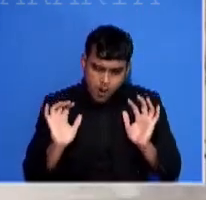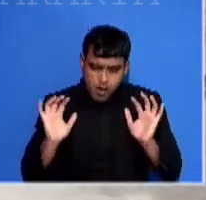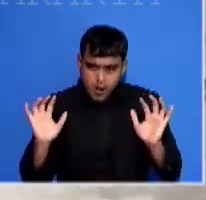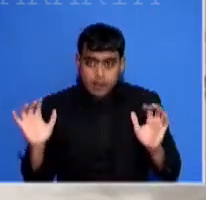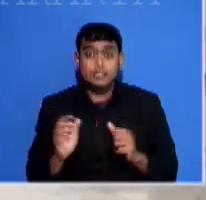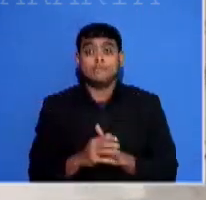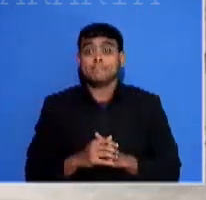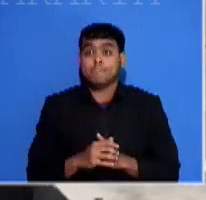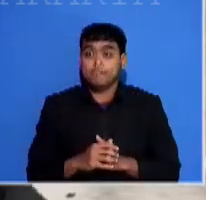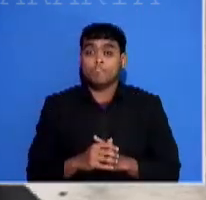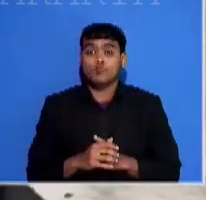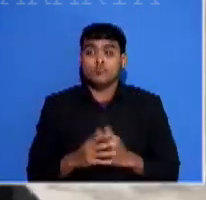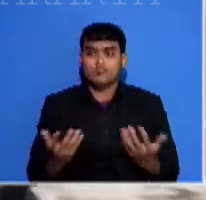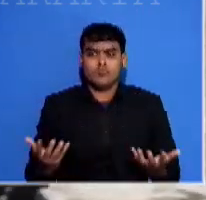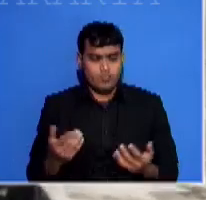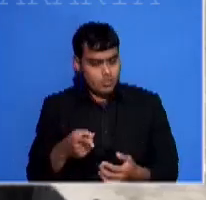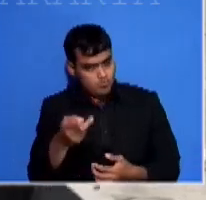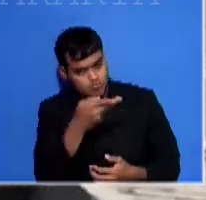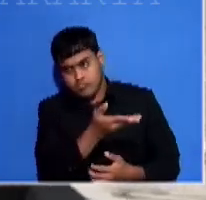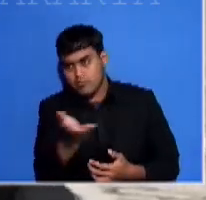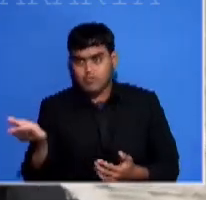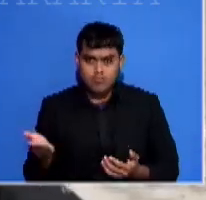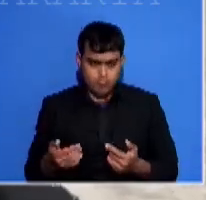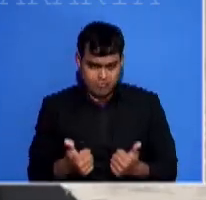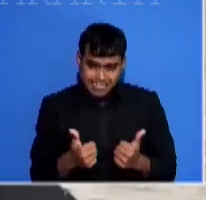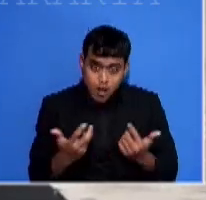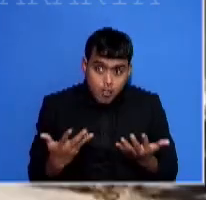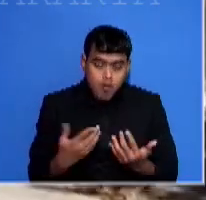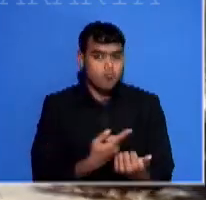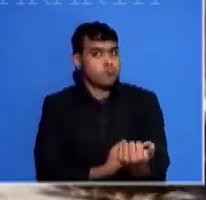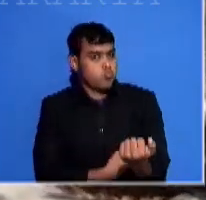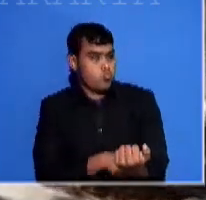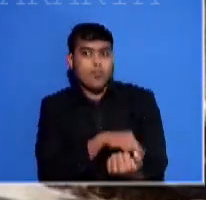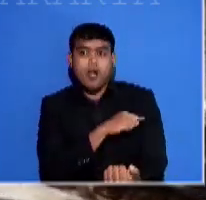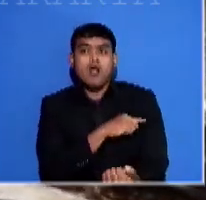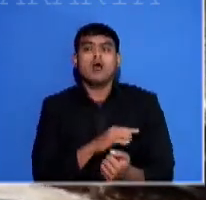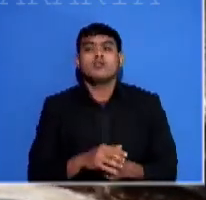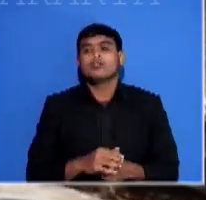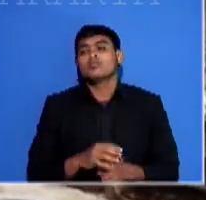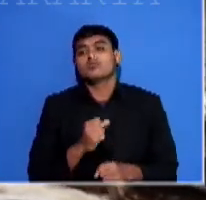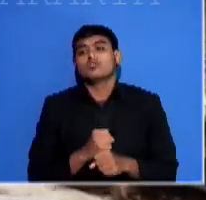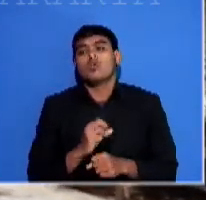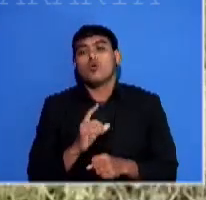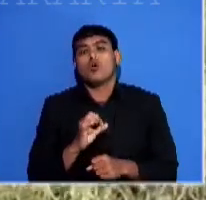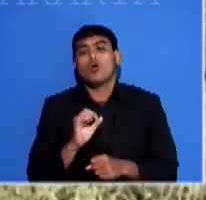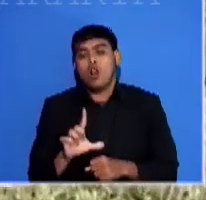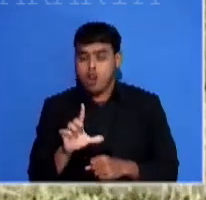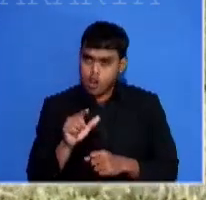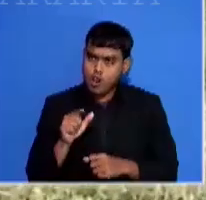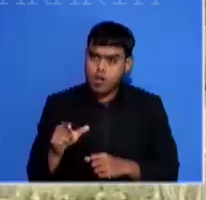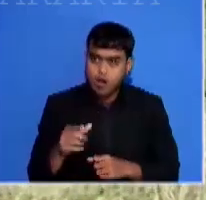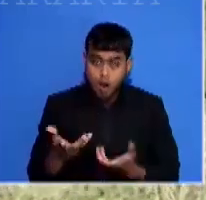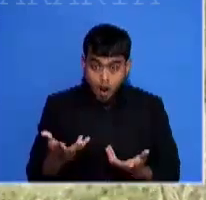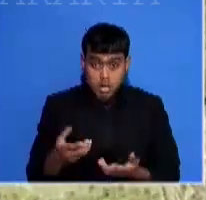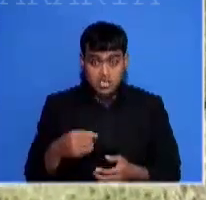yang potensial, salah satunya di sini Grogol, desa wisata budaya yang memang ada ciri